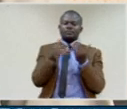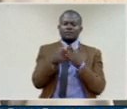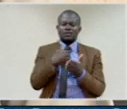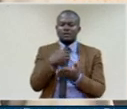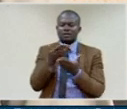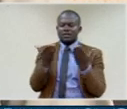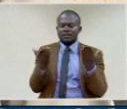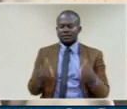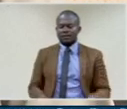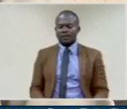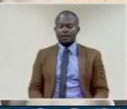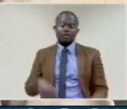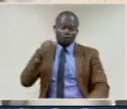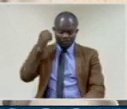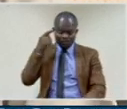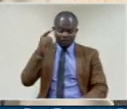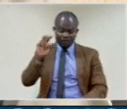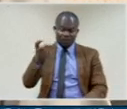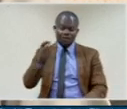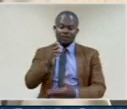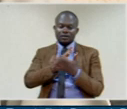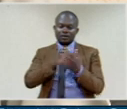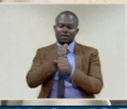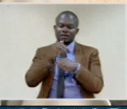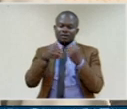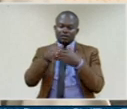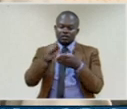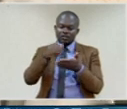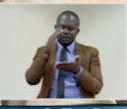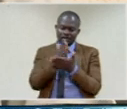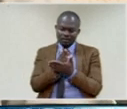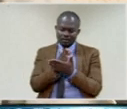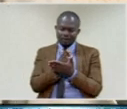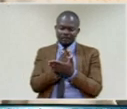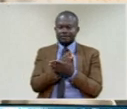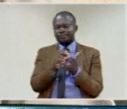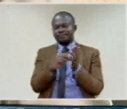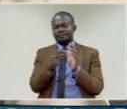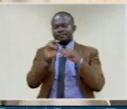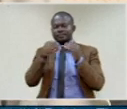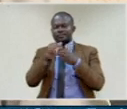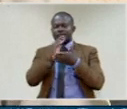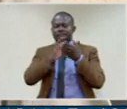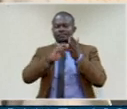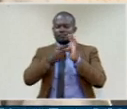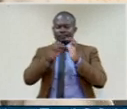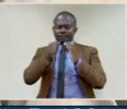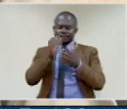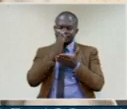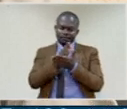ubufite, ubwo ni ukuvuga ngo hari abakozi wenda bashobora guhagarikwa, bivuze yuko hari imishinga ishobora